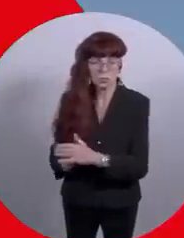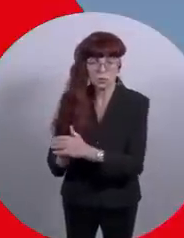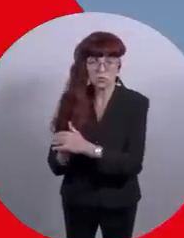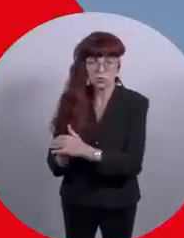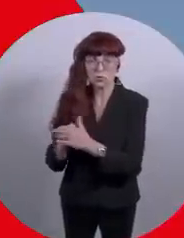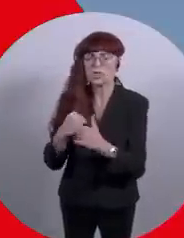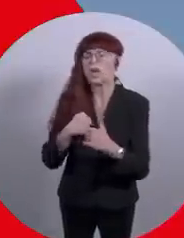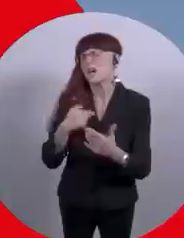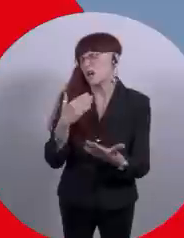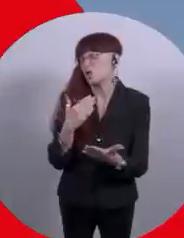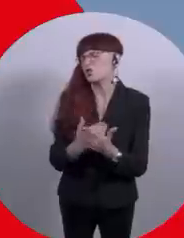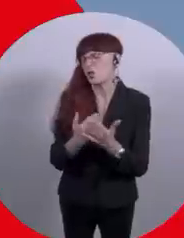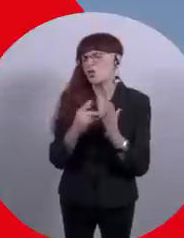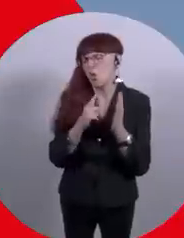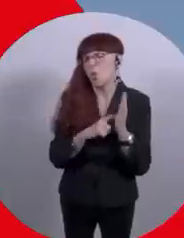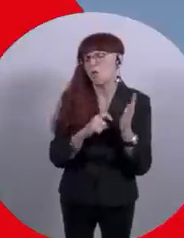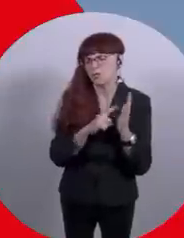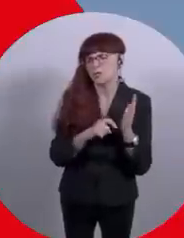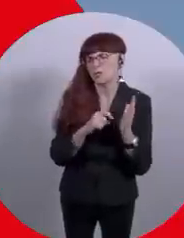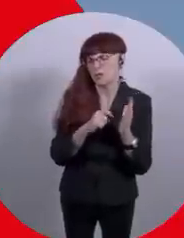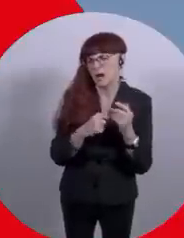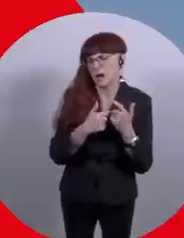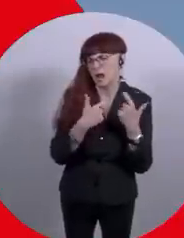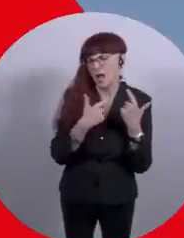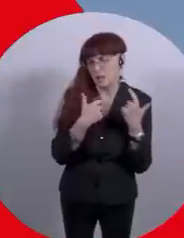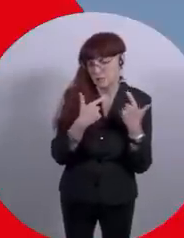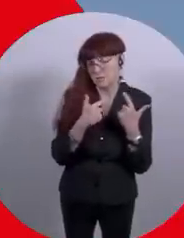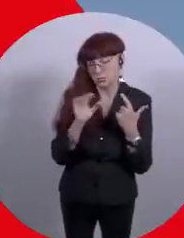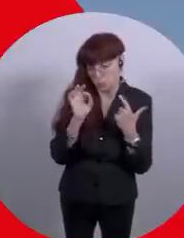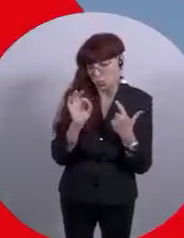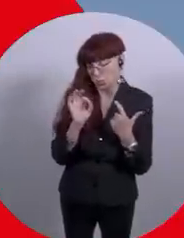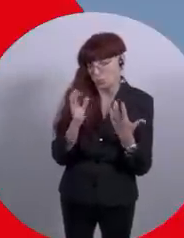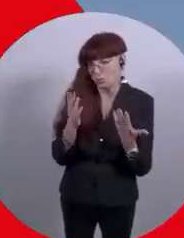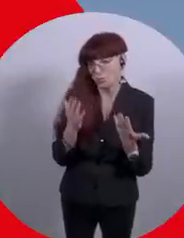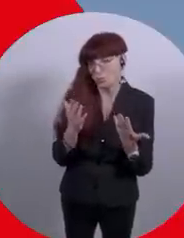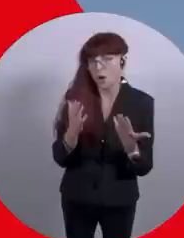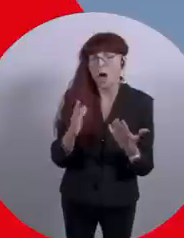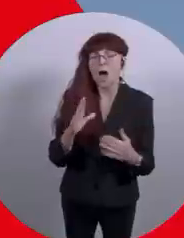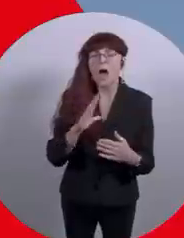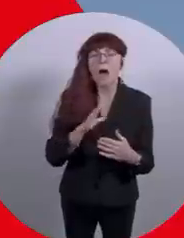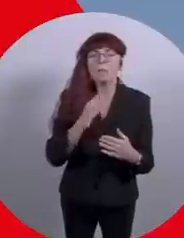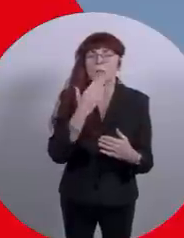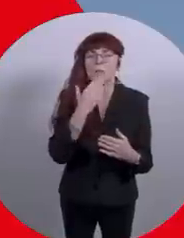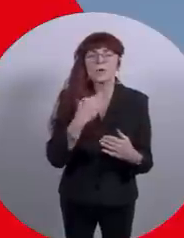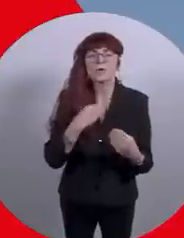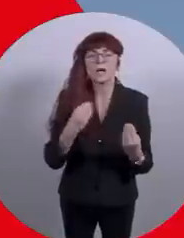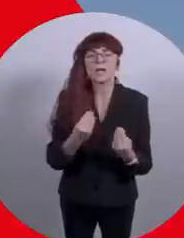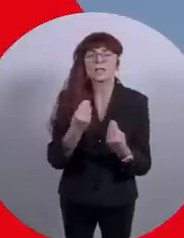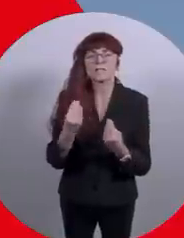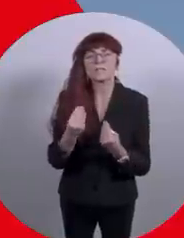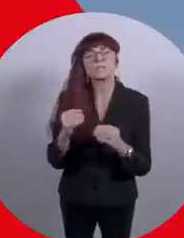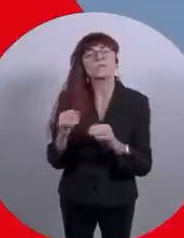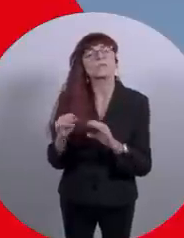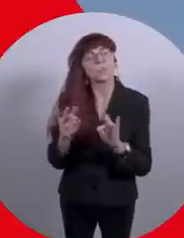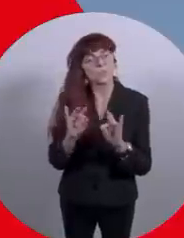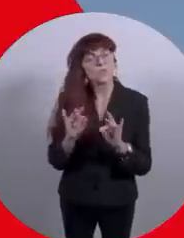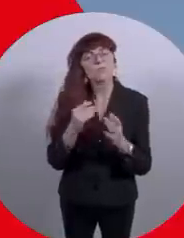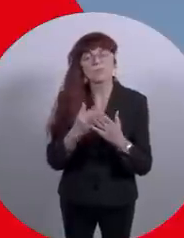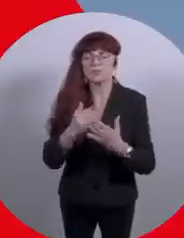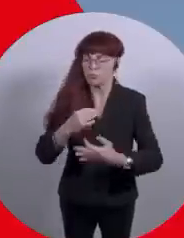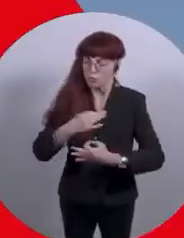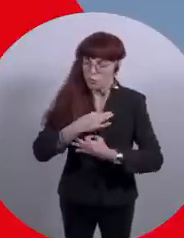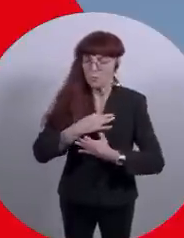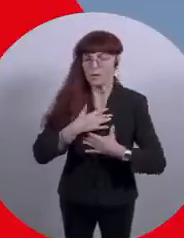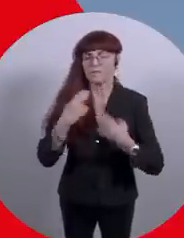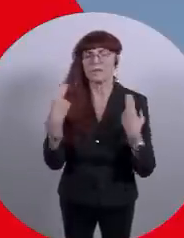mehrfach gemacht ich glaube das war auch gut so ich möchte etwas tun was mir ein persönliches Bedürfnis ist